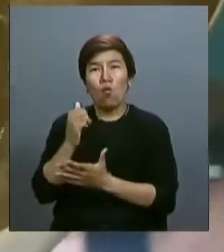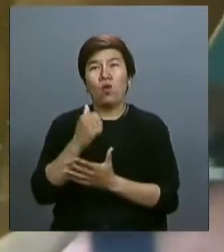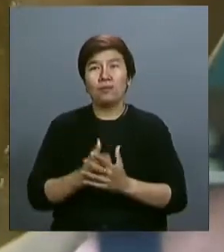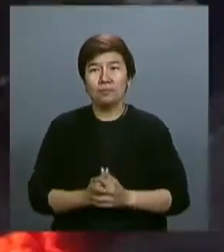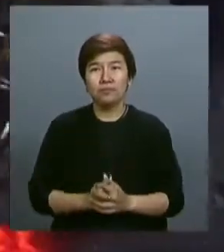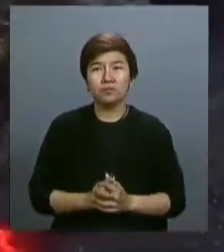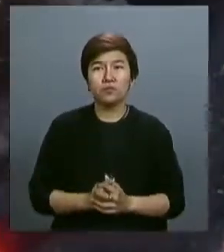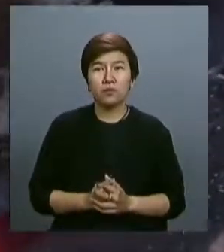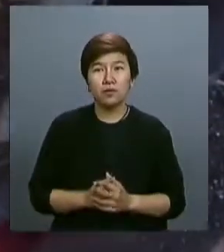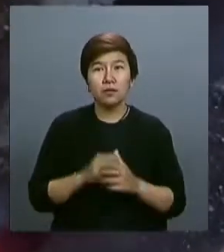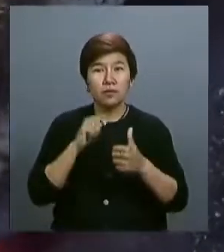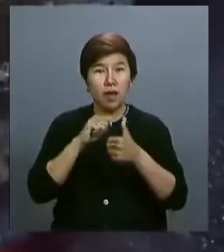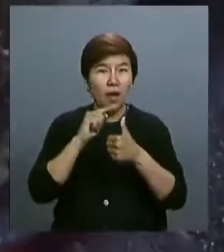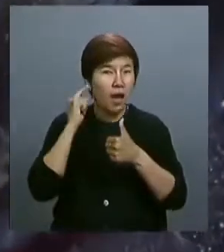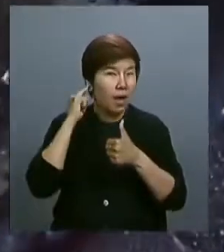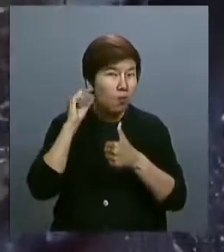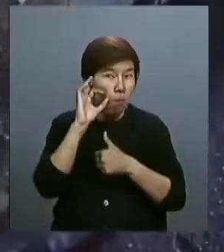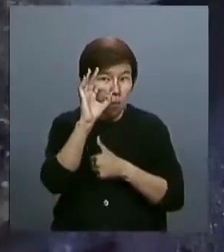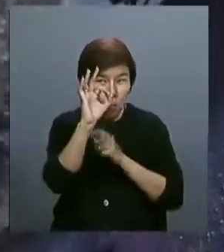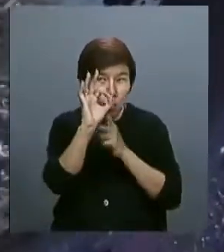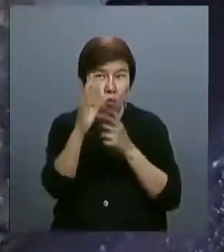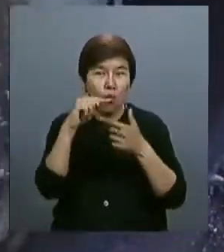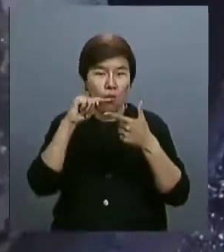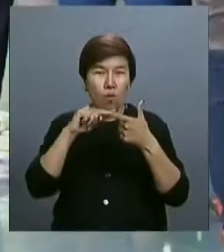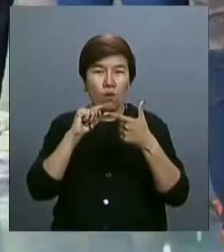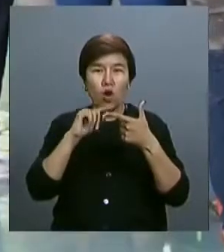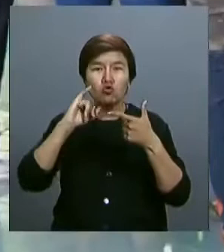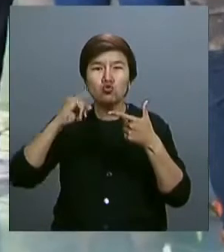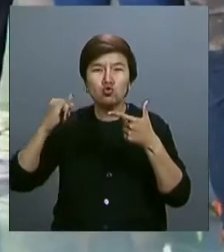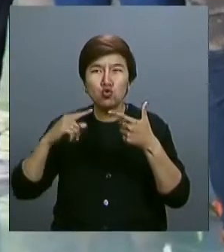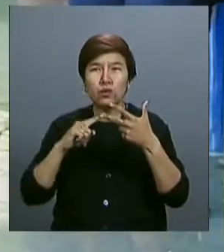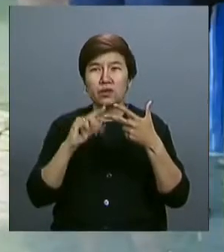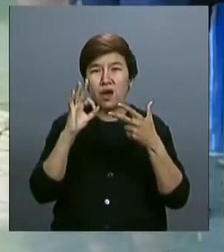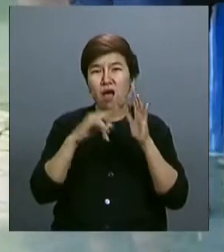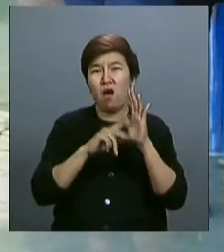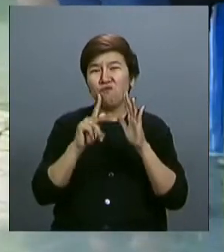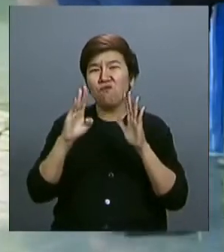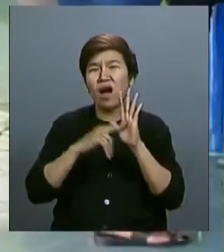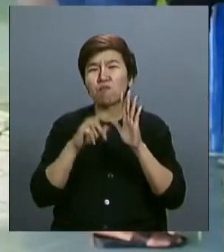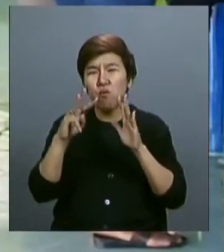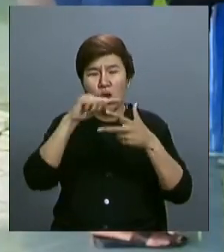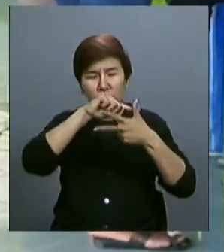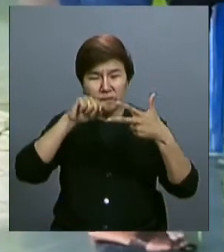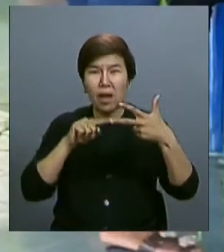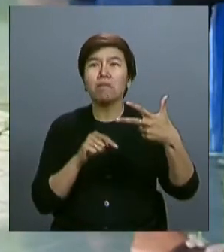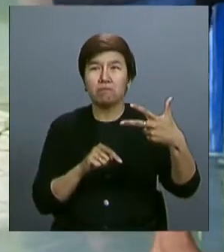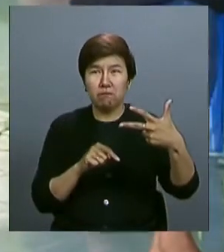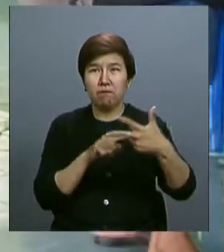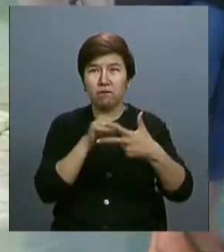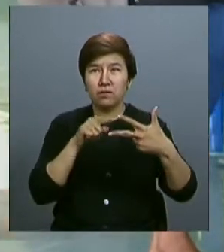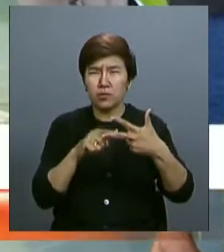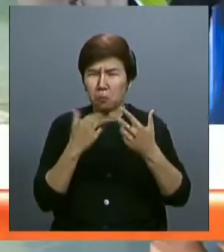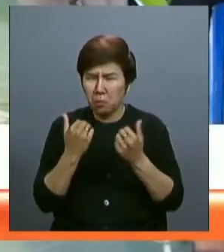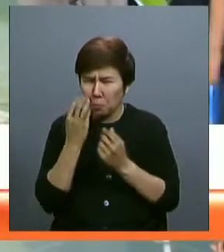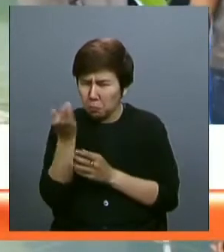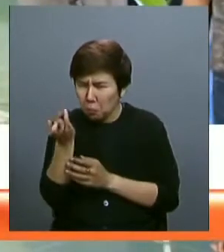ขนมจุจุนหรือขนมฝักบัวนะทั้ง3อย่างนะมันตอนนี้ค่อนข้างที่จะหาค